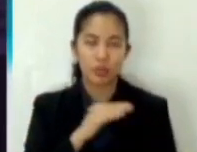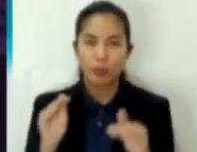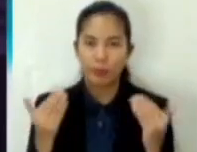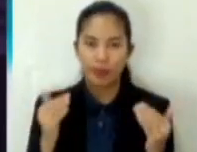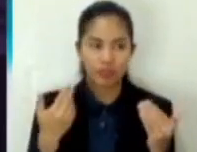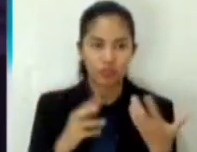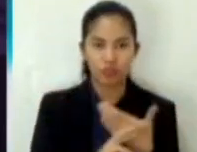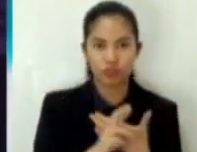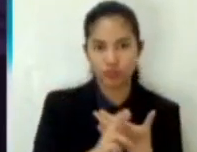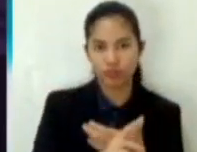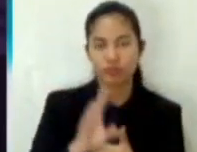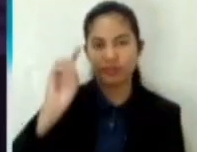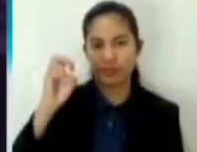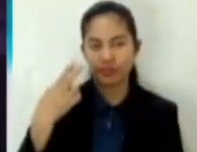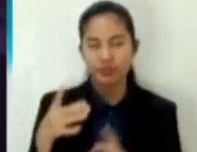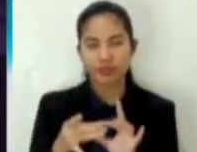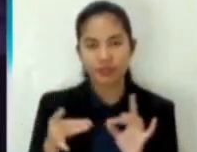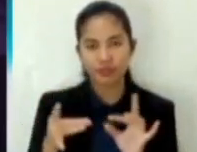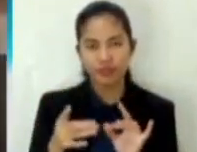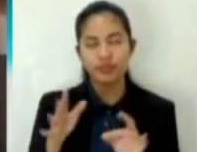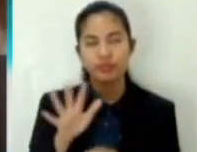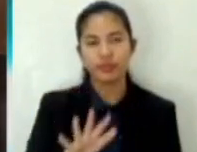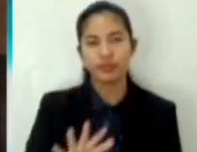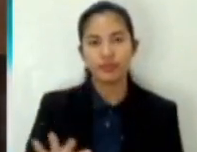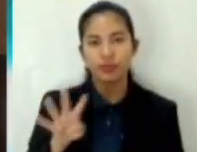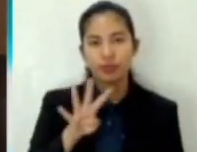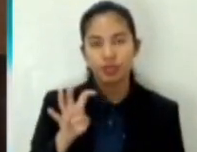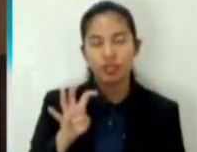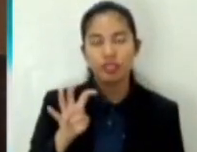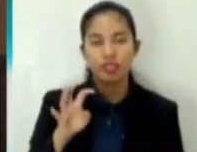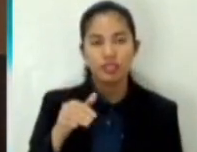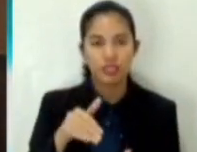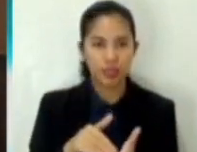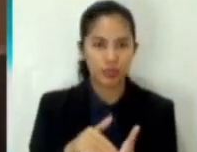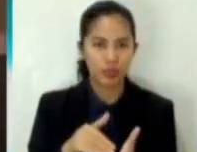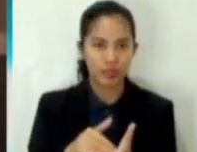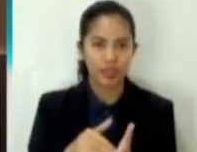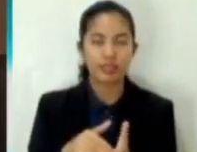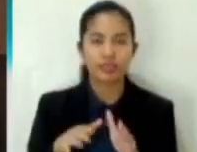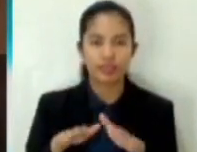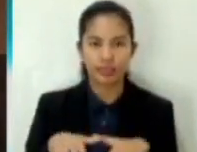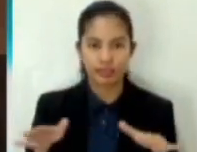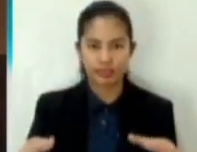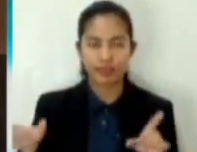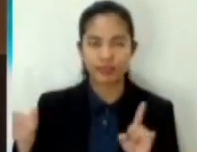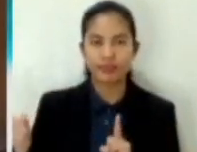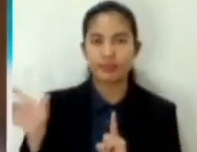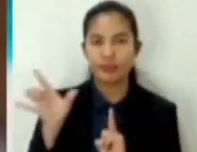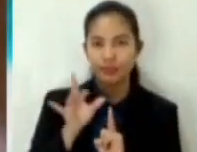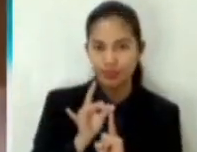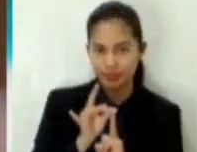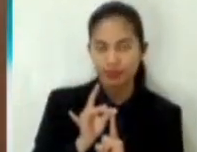Health, hindi bababa sa 400,000 ang bilang ng mga batang tinamaan ng COVID sa Pilipinas.